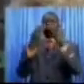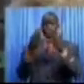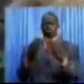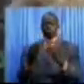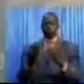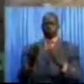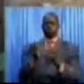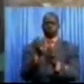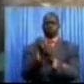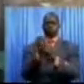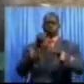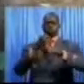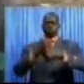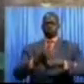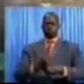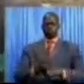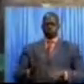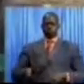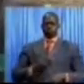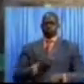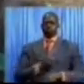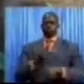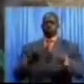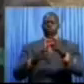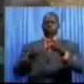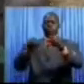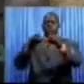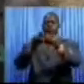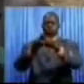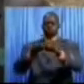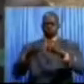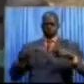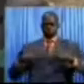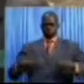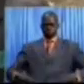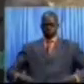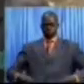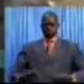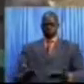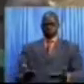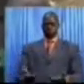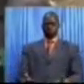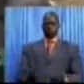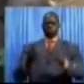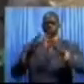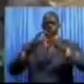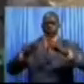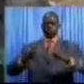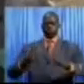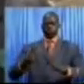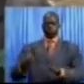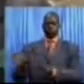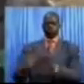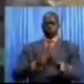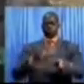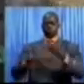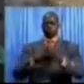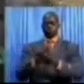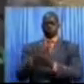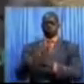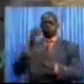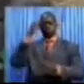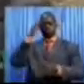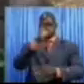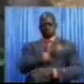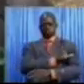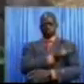cette initiative. Nous allons, nous aussi, en tant que ressortissants et habitants de ces villages-là, grouiller à notre manière,